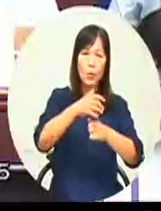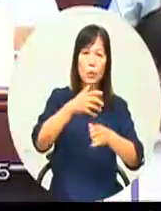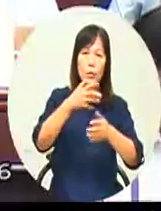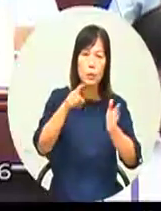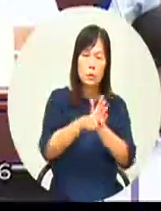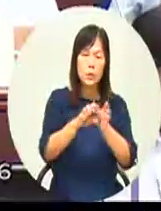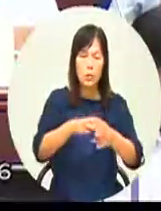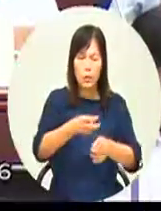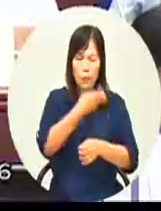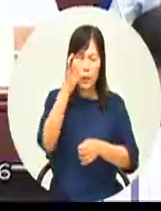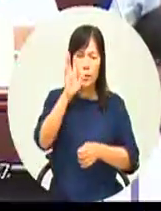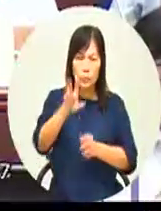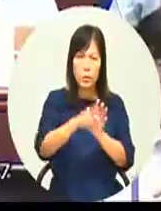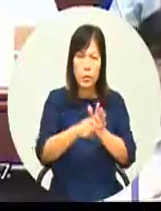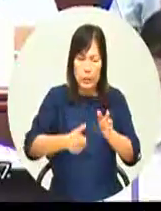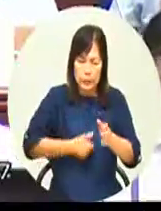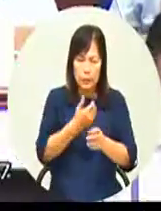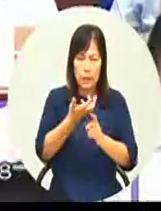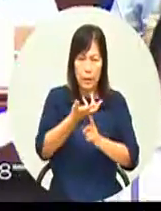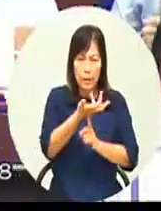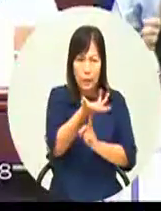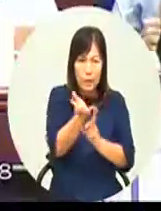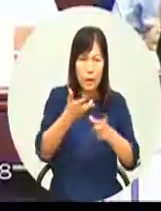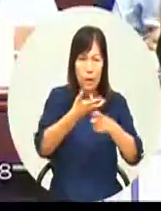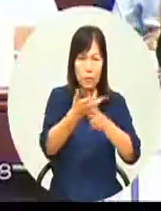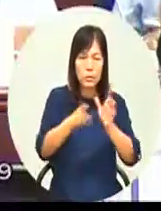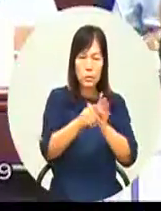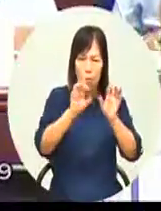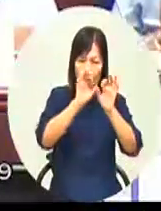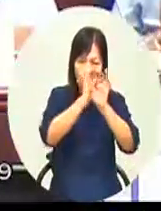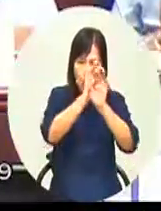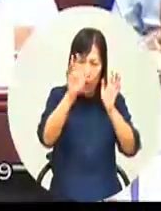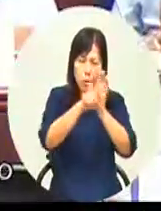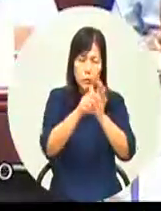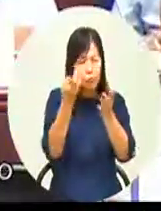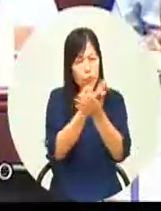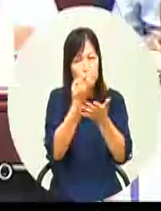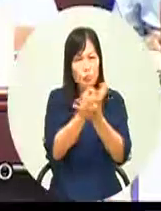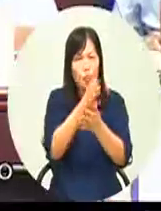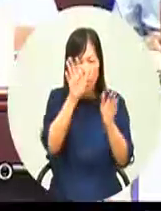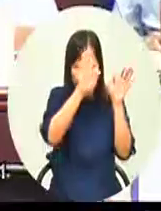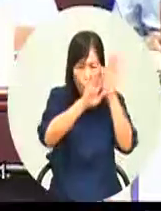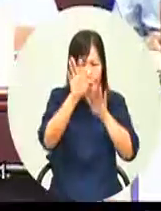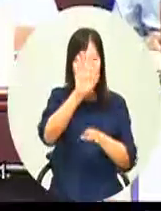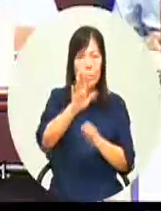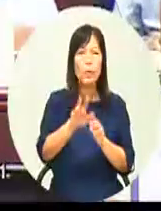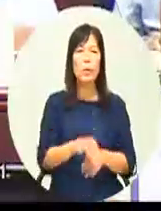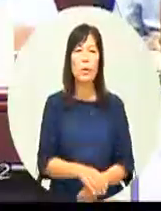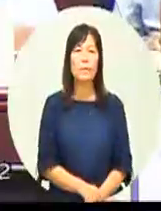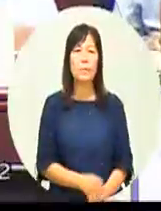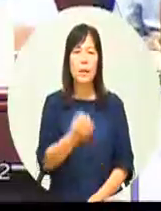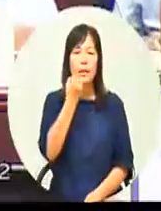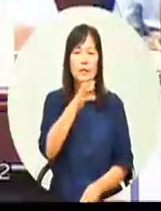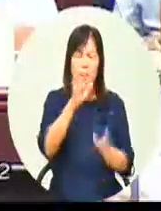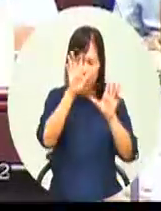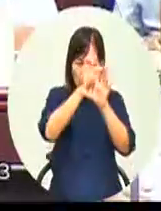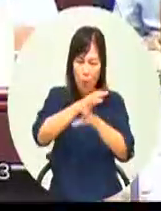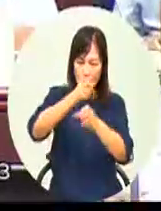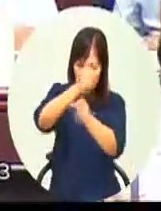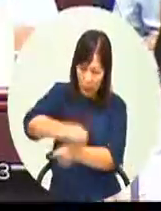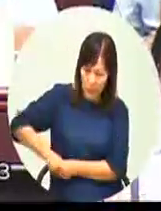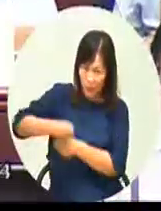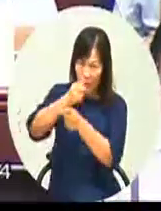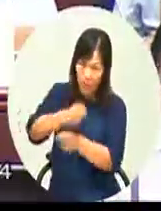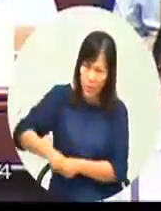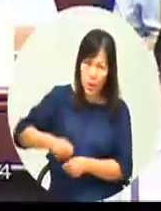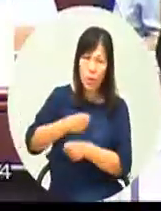的确在莲池潭的部分呢，那个光度是比较不够的。但是我们从这个夜滑的这个过程里